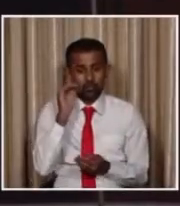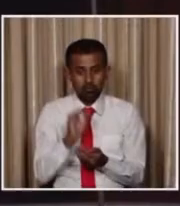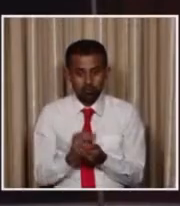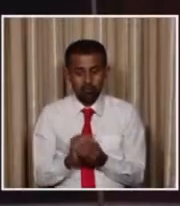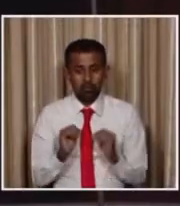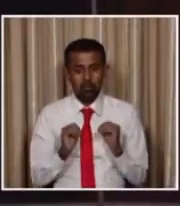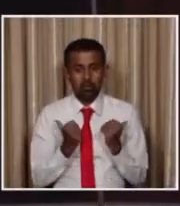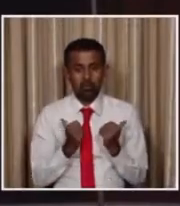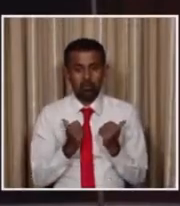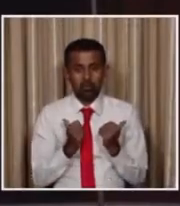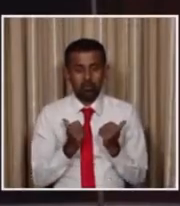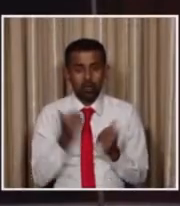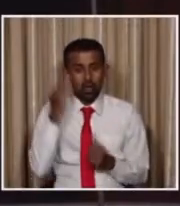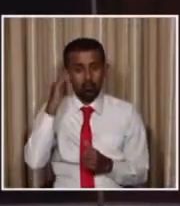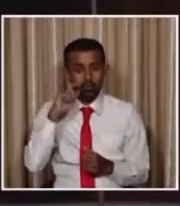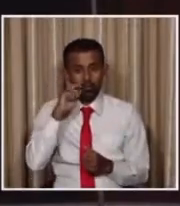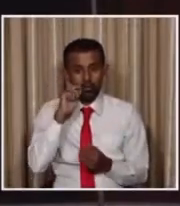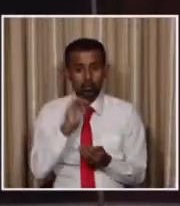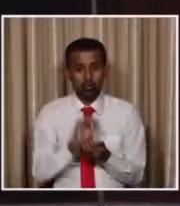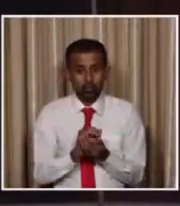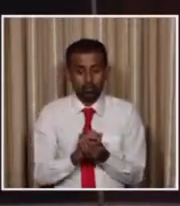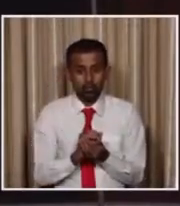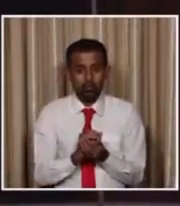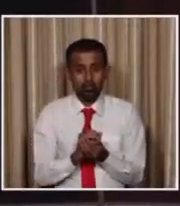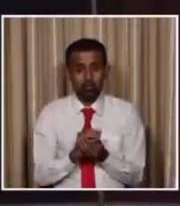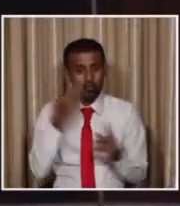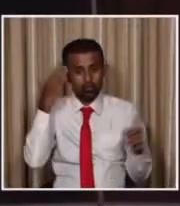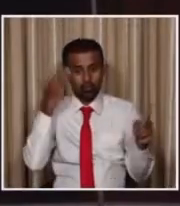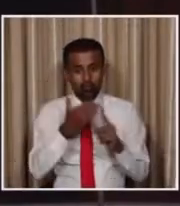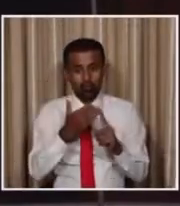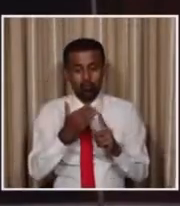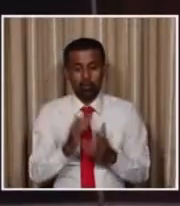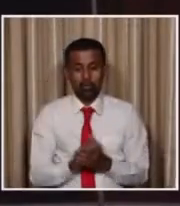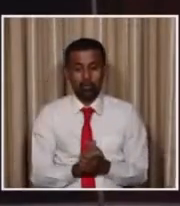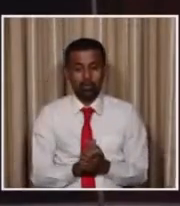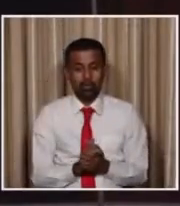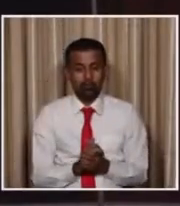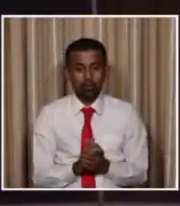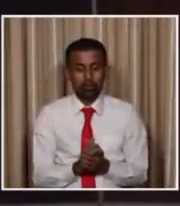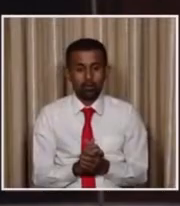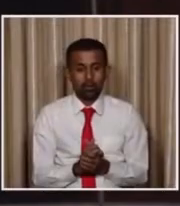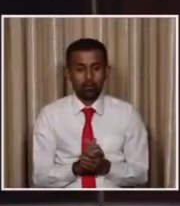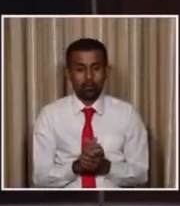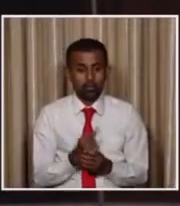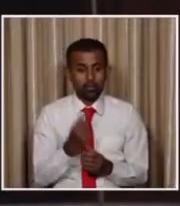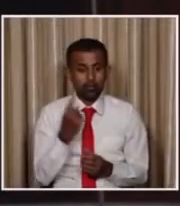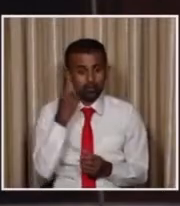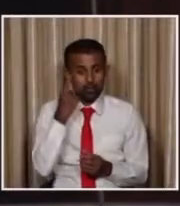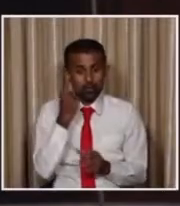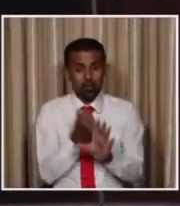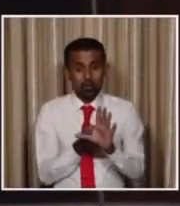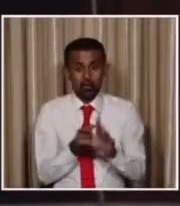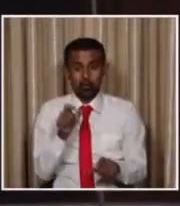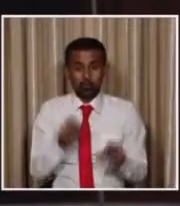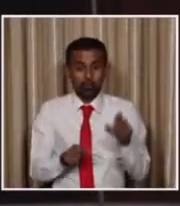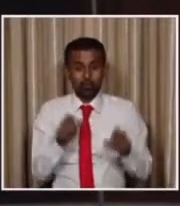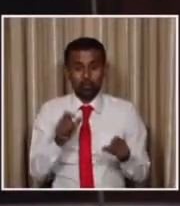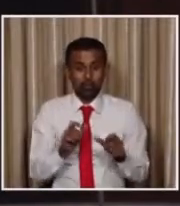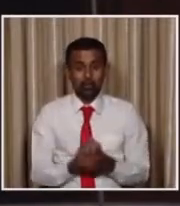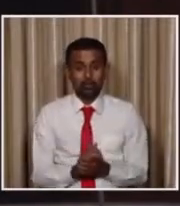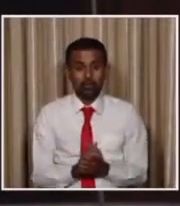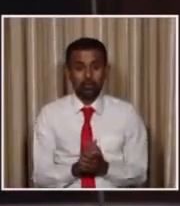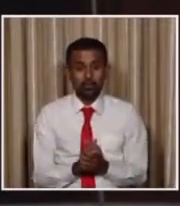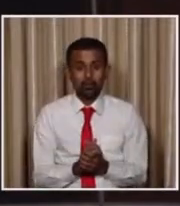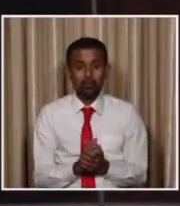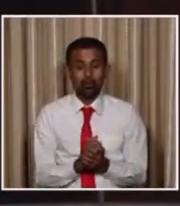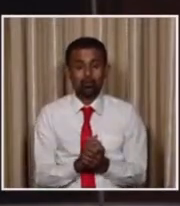වෙන්න පිළිබඳව දෙමව්පියන් රැකීම දරුවන් රැකබලා ගැනීම පිළිබඳව නමුත් රටේ ආර්ථිකයක් නැති නිසා මේ තරුණයන්ට අර විදිහට යන්න වෙලා තියෙනවා